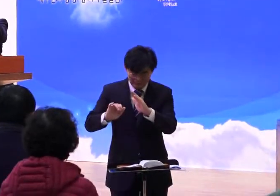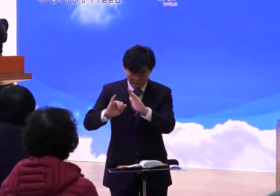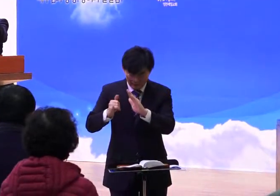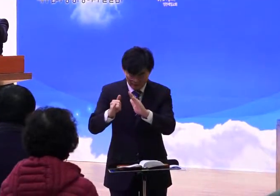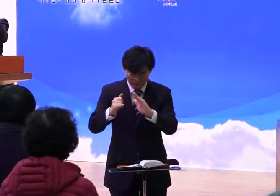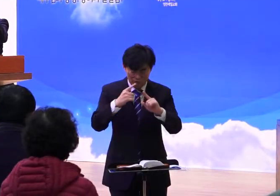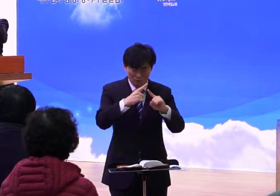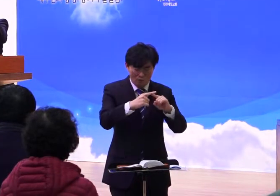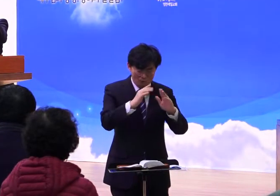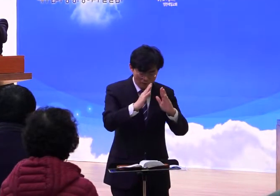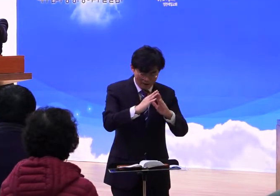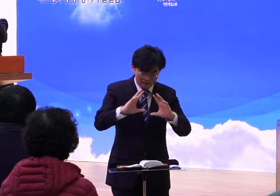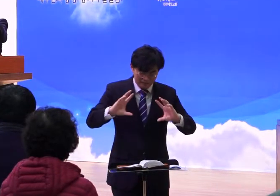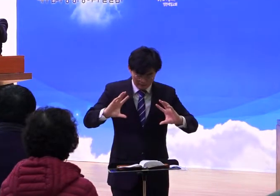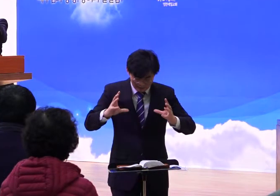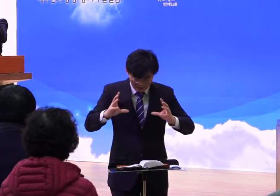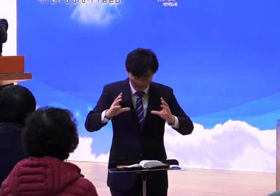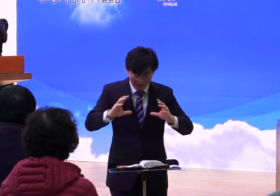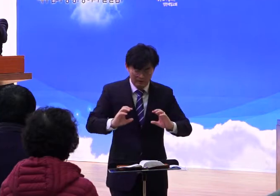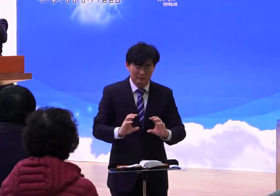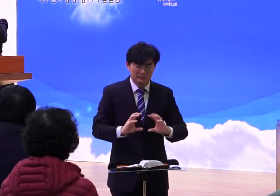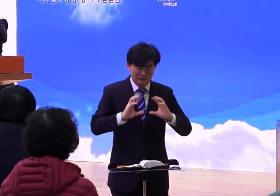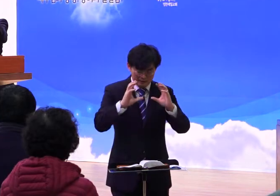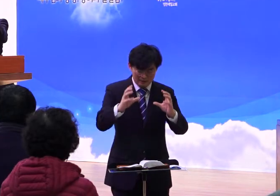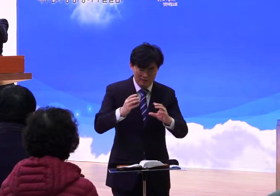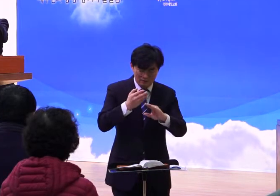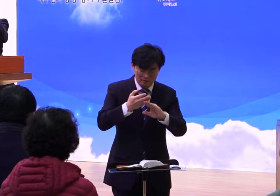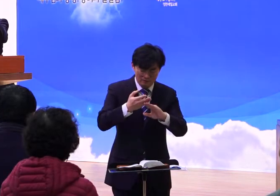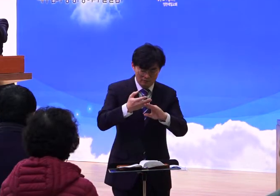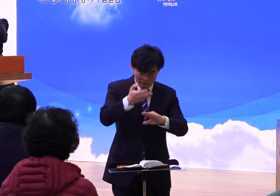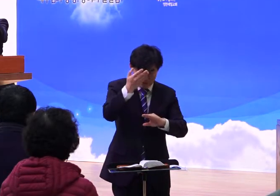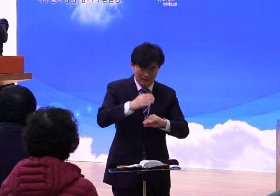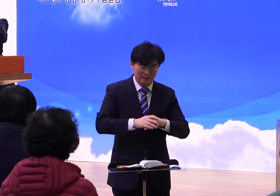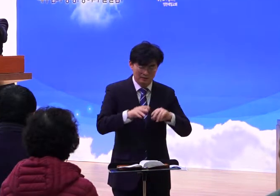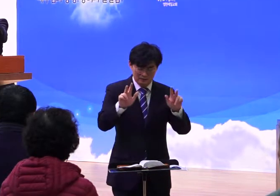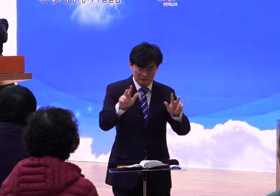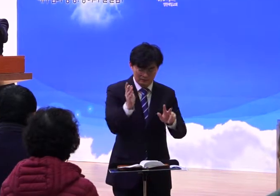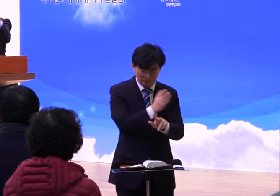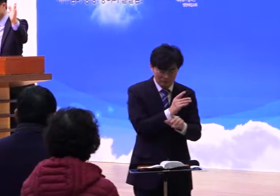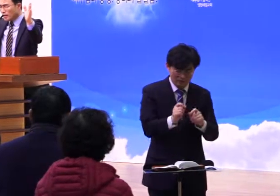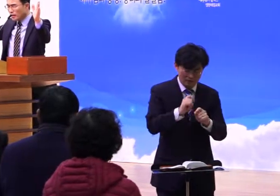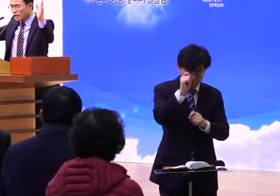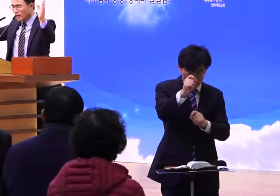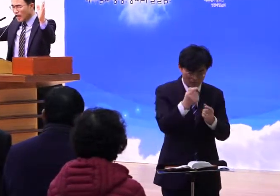교회들과 이 나라와 민족과 세계 열방 위에 지금부터 영원토록 함께